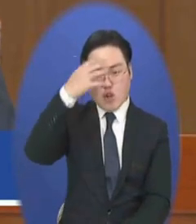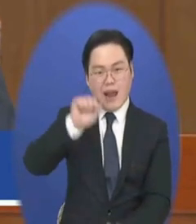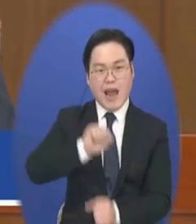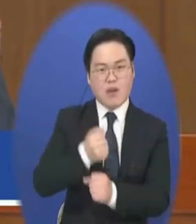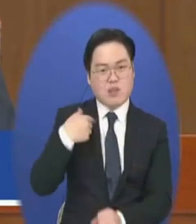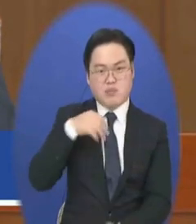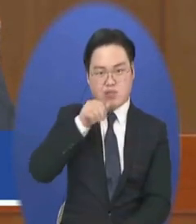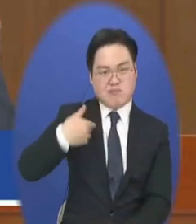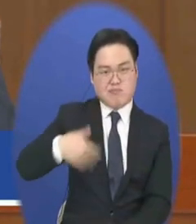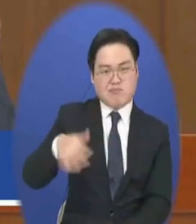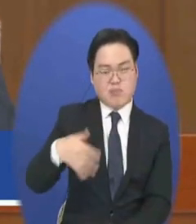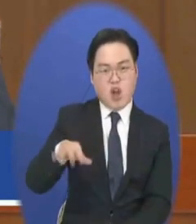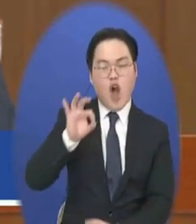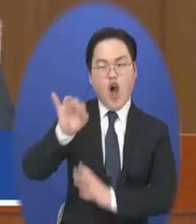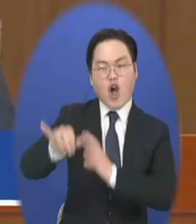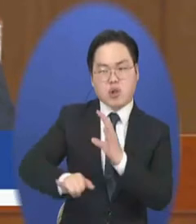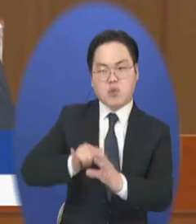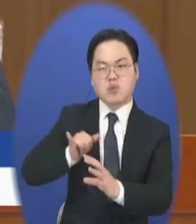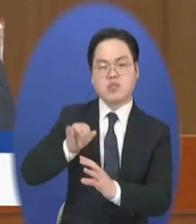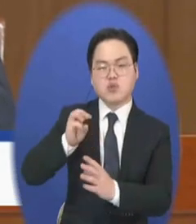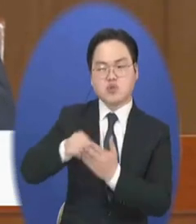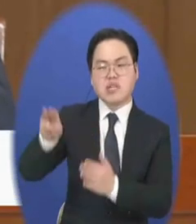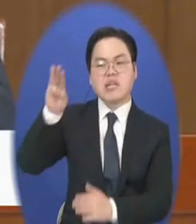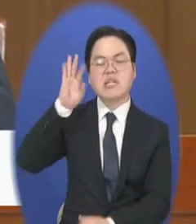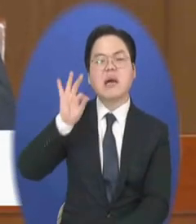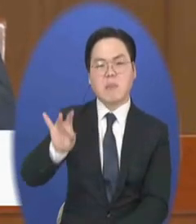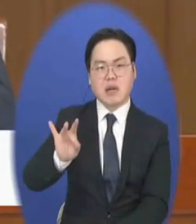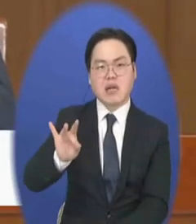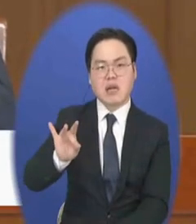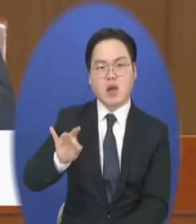нийцүүлсэн арга хэмжээнүүдийг авсан ийм одоо